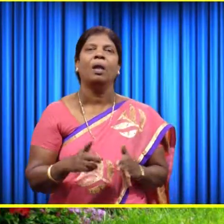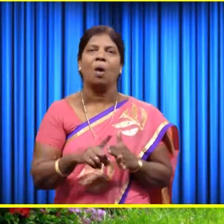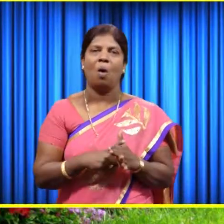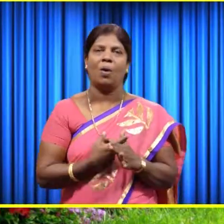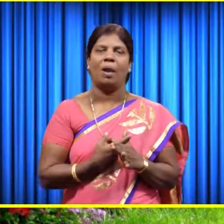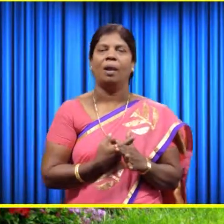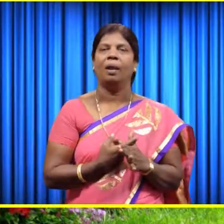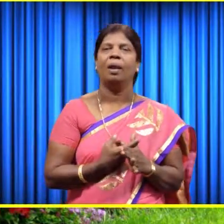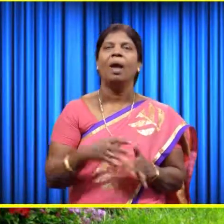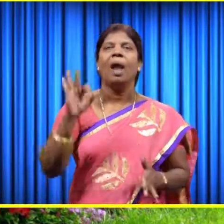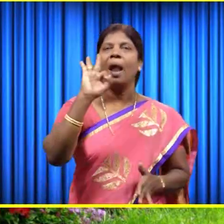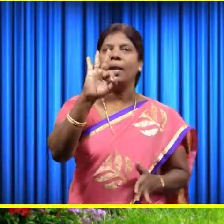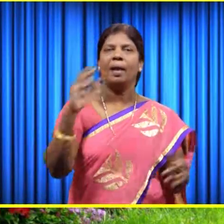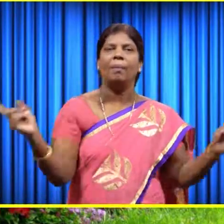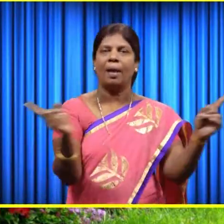நற்செய்தி நூலிலே